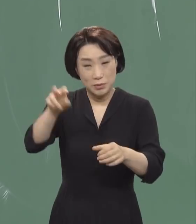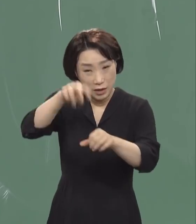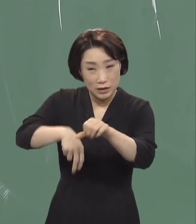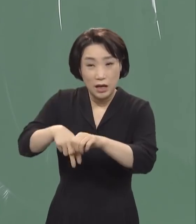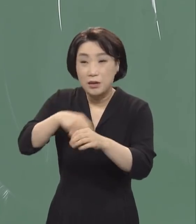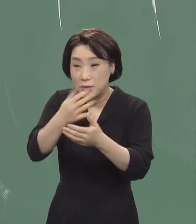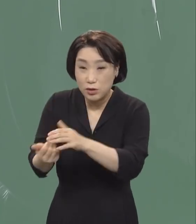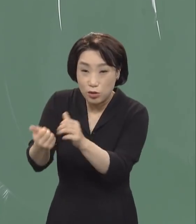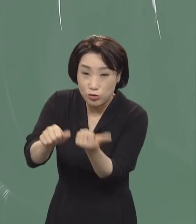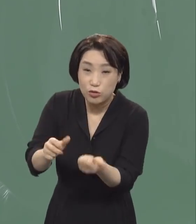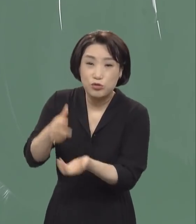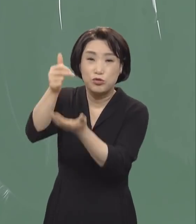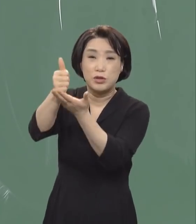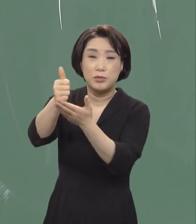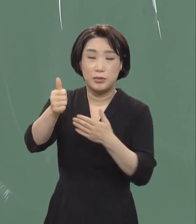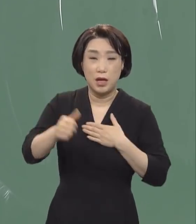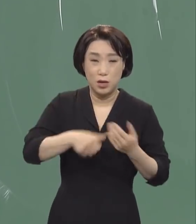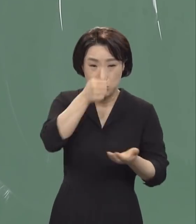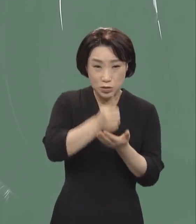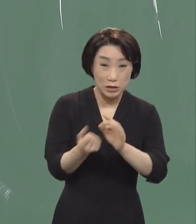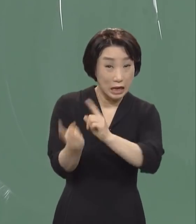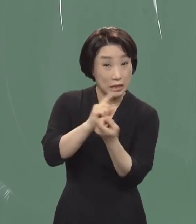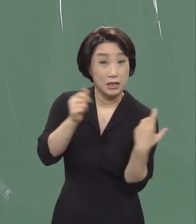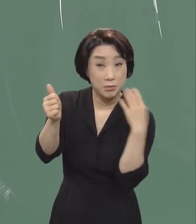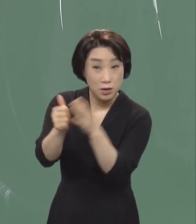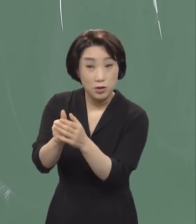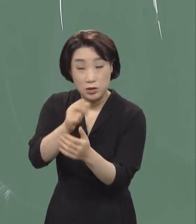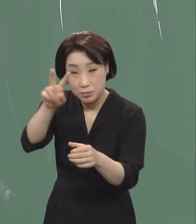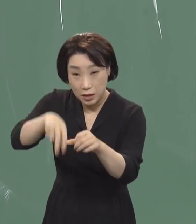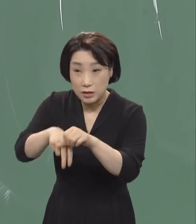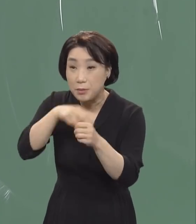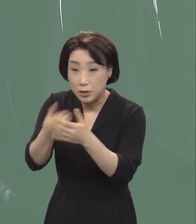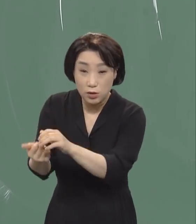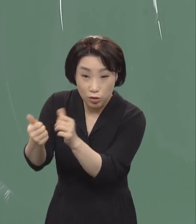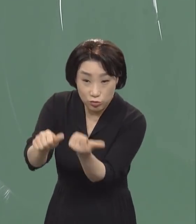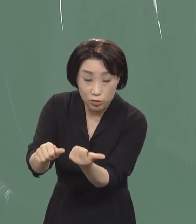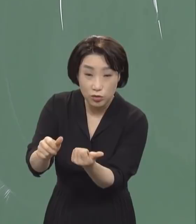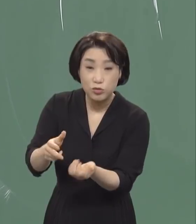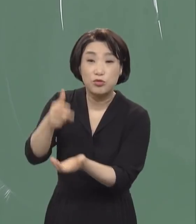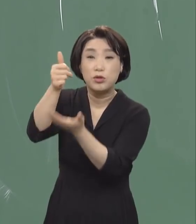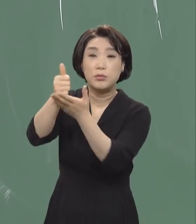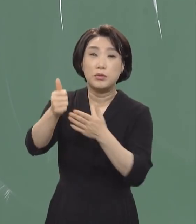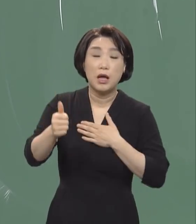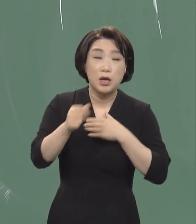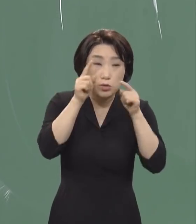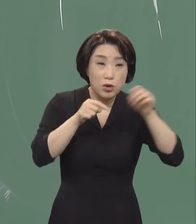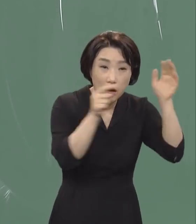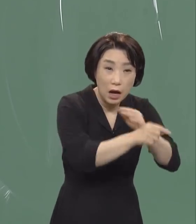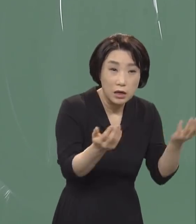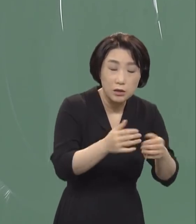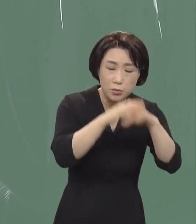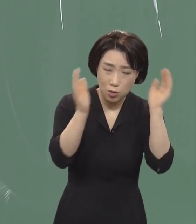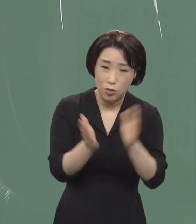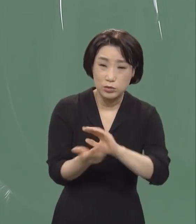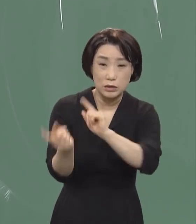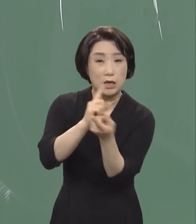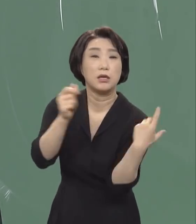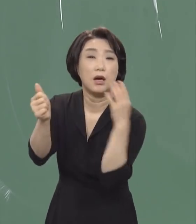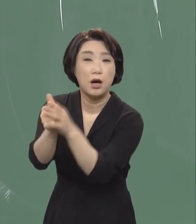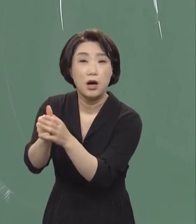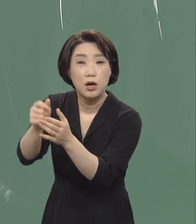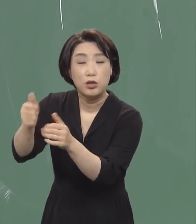내 죄신 내 죄를 짊어지고 죽어서 내가 대신 지옥 갈 문제를 죽음으로 해결할 테니